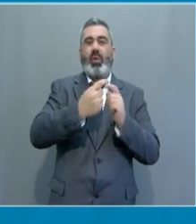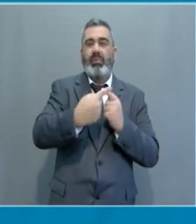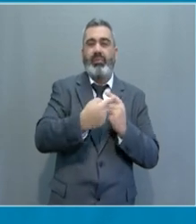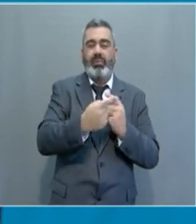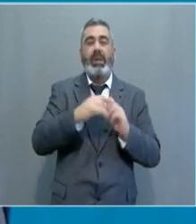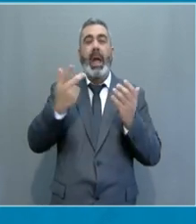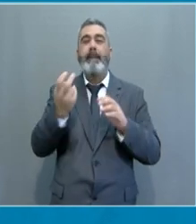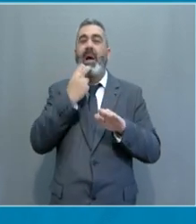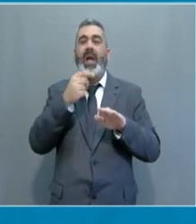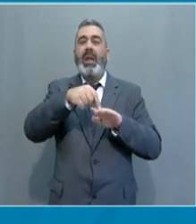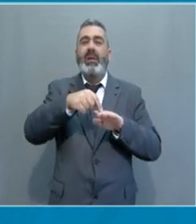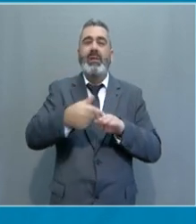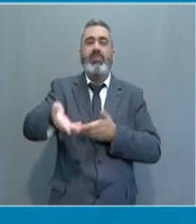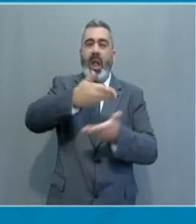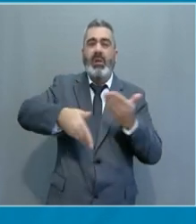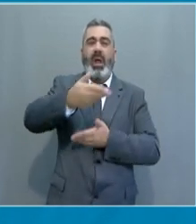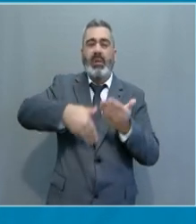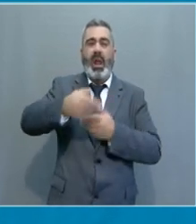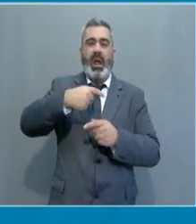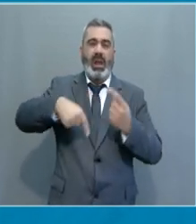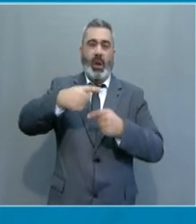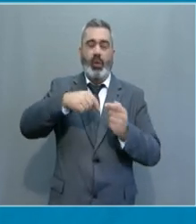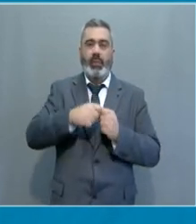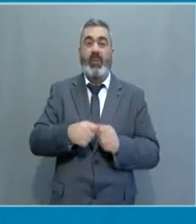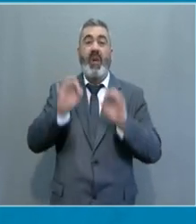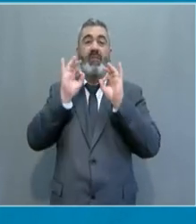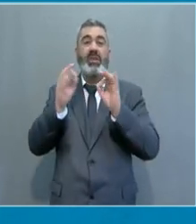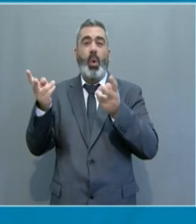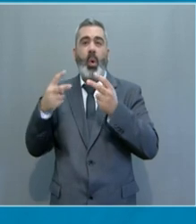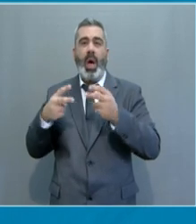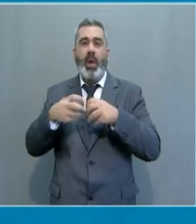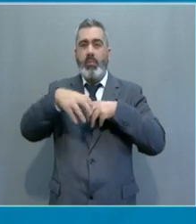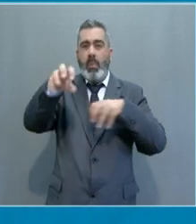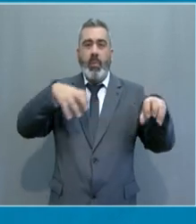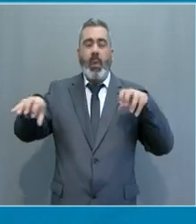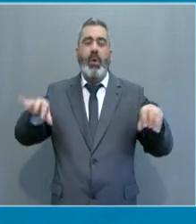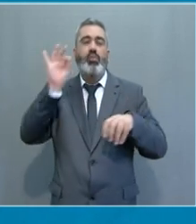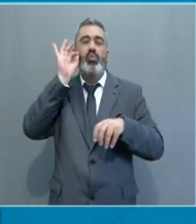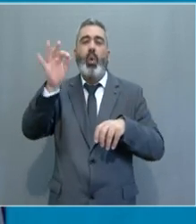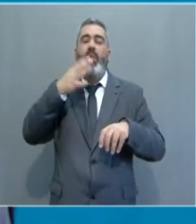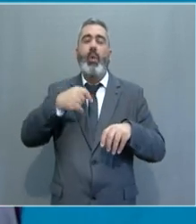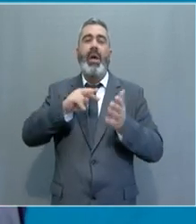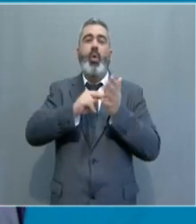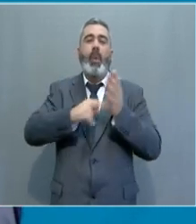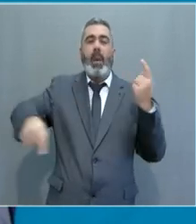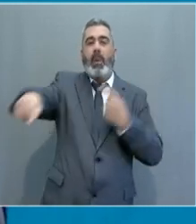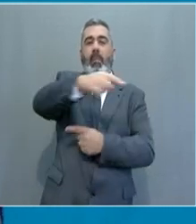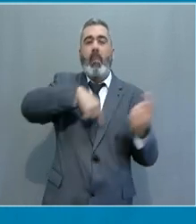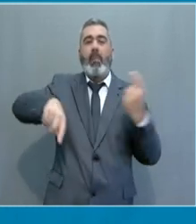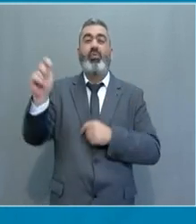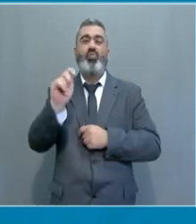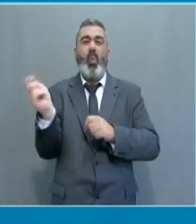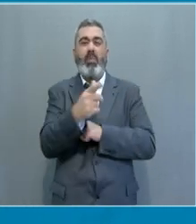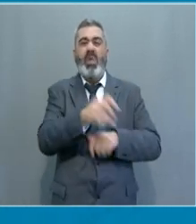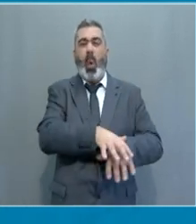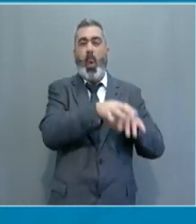περιοχή. Τη δυναμική επέκταση του δικτύου φυσικού αερίου και τις δράσεις μας βέβαια για την κυκλική οικονομία. Όλα αυτά, κυρίες και κύριοι,